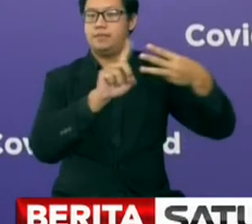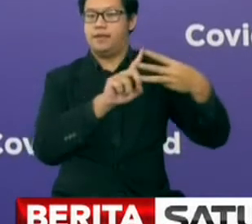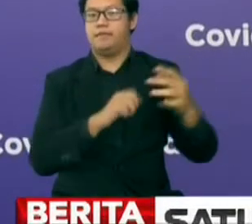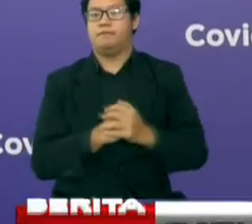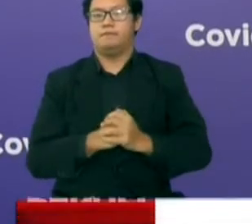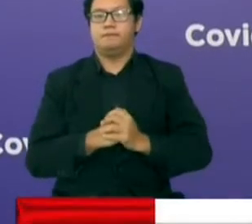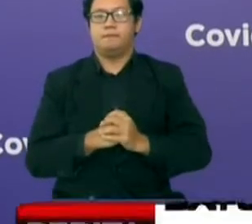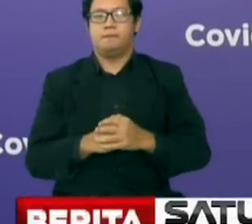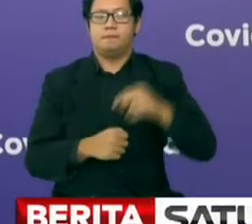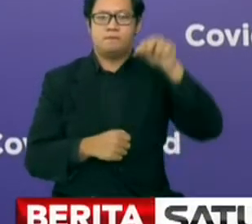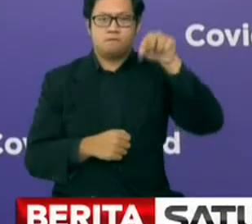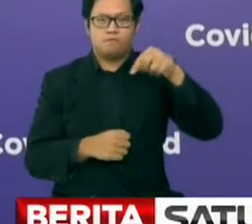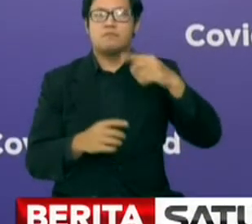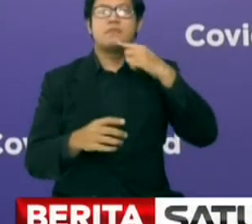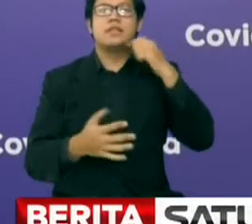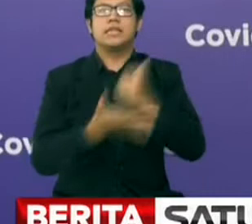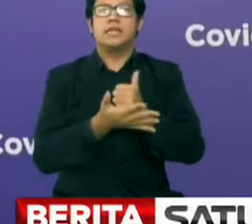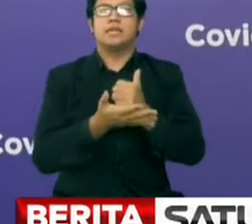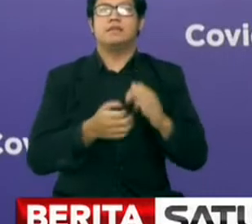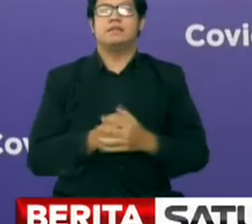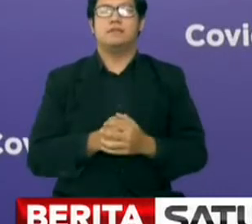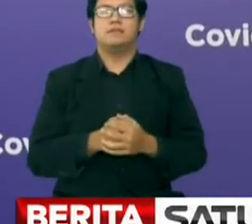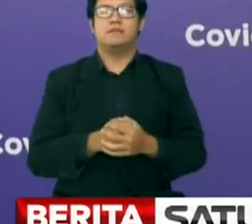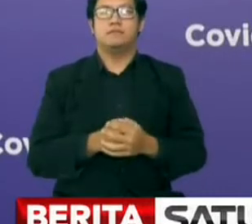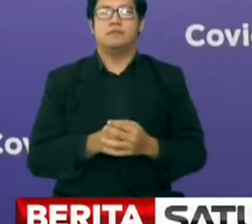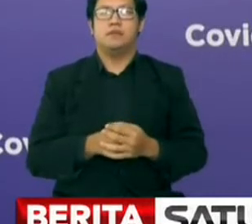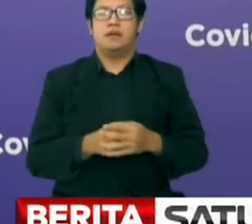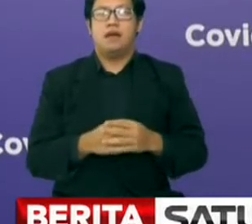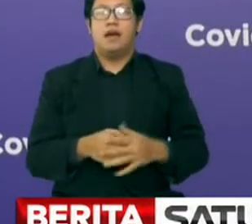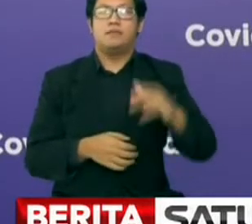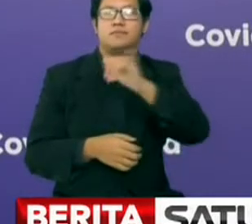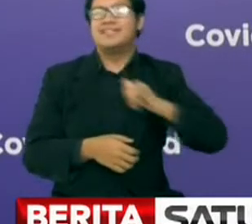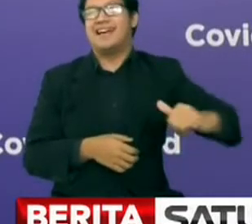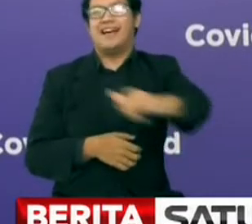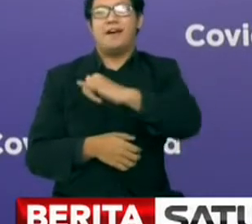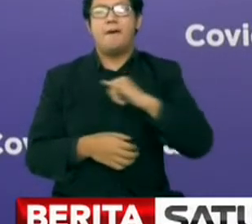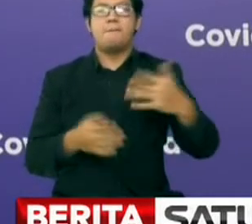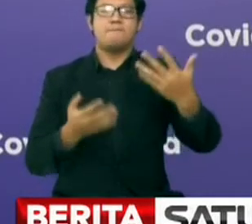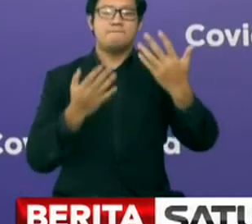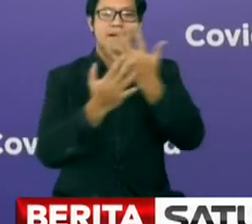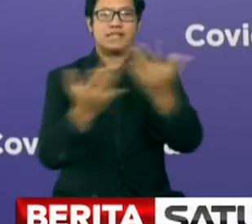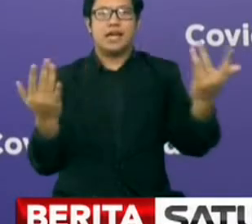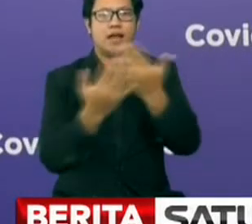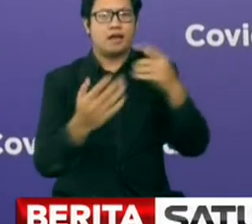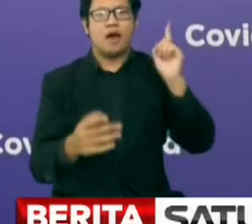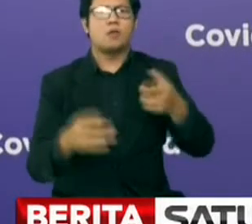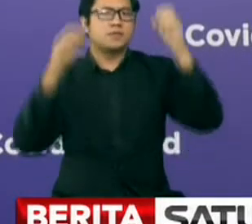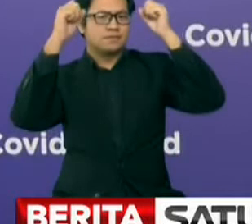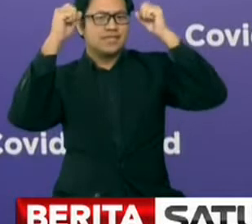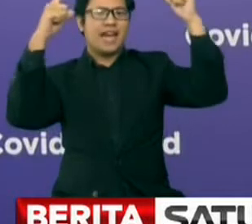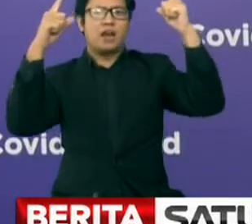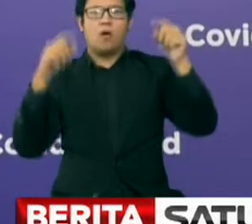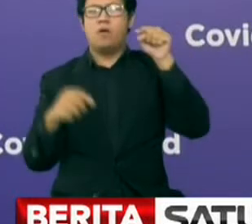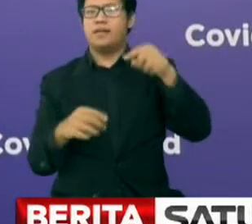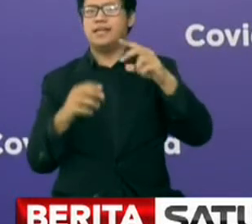ini menjadi penting kemudian secara kolektif masyarakat pun juga menyadari bahwa